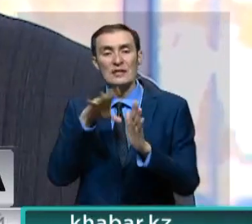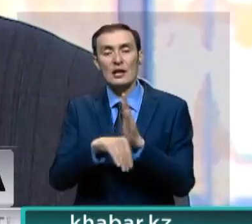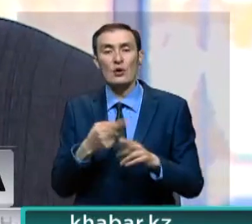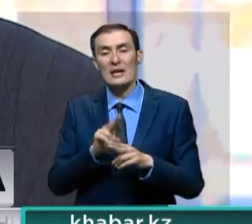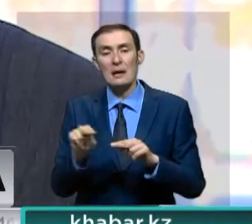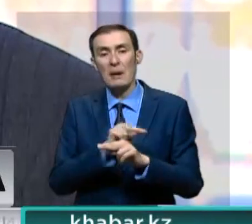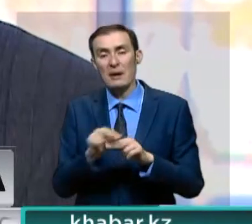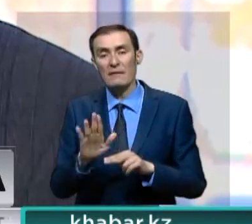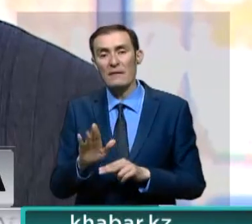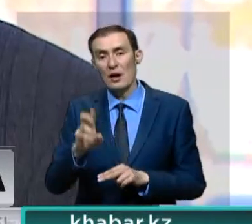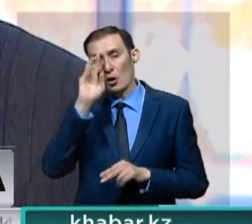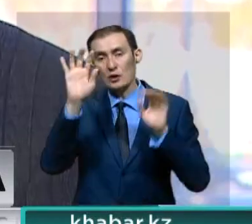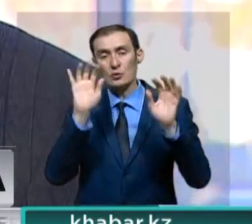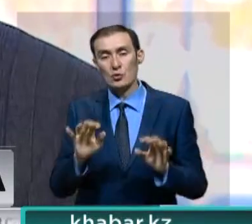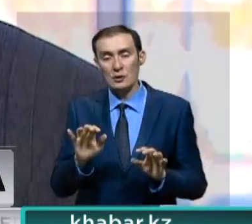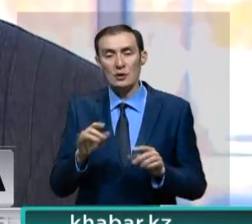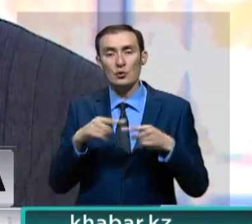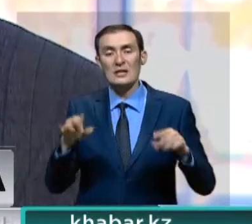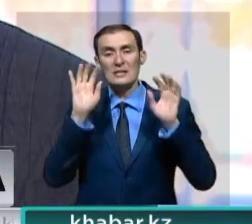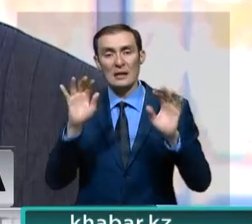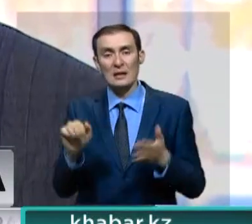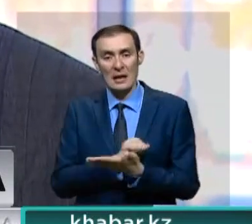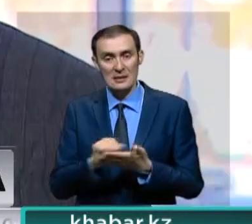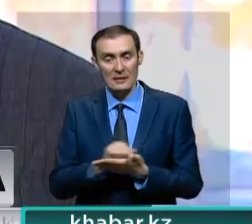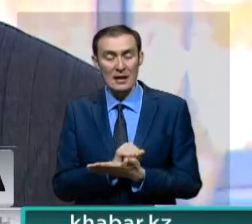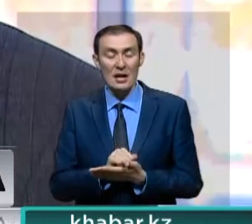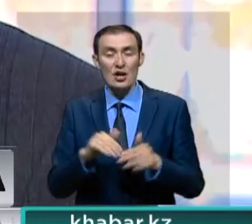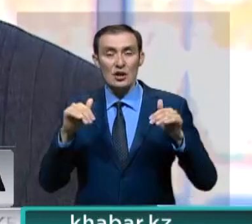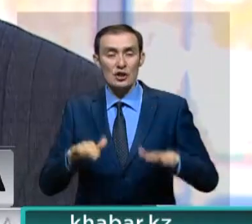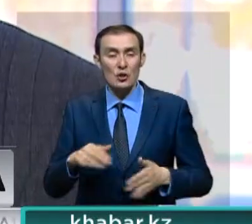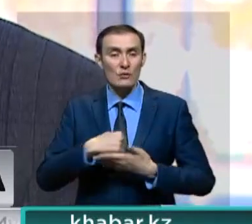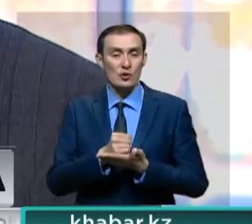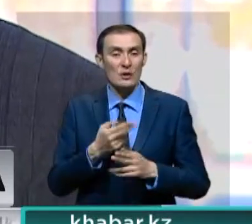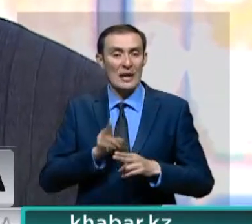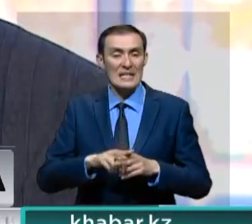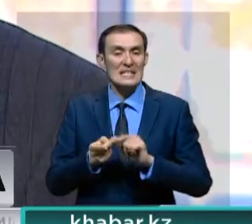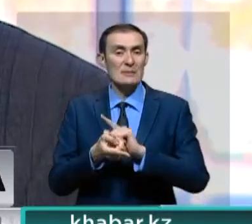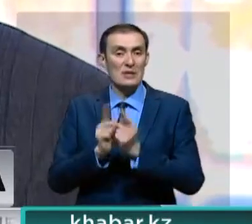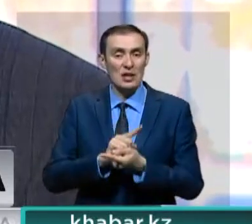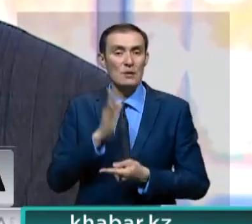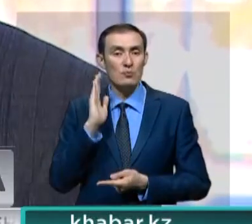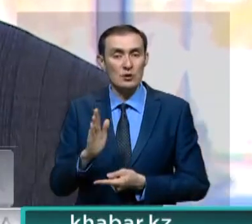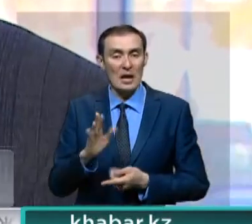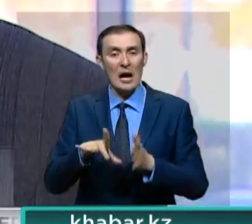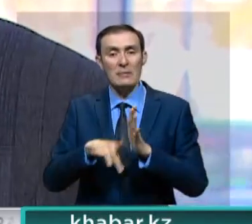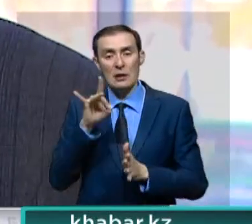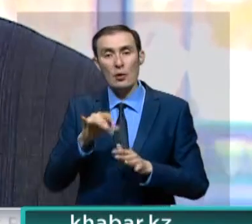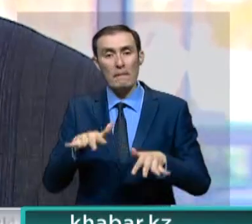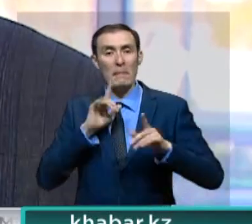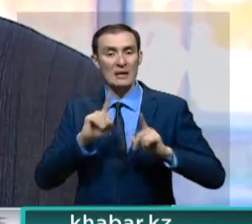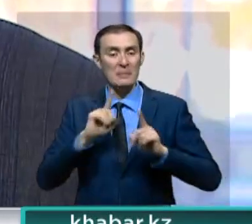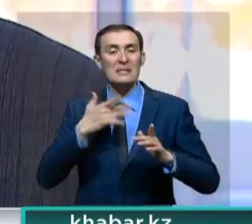этих поправок в конституционное и иное законодательство. Решение о принятии этих изменений будет определено